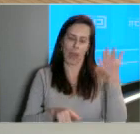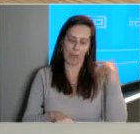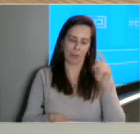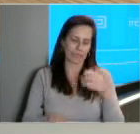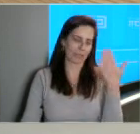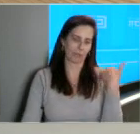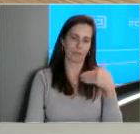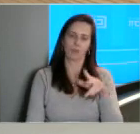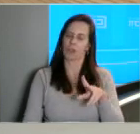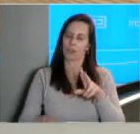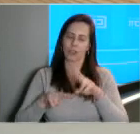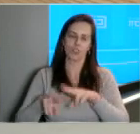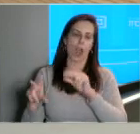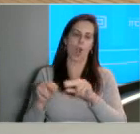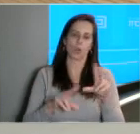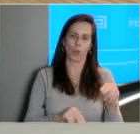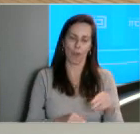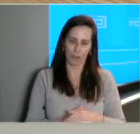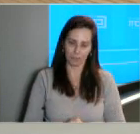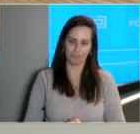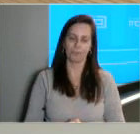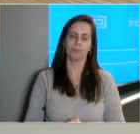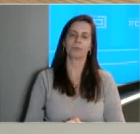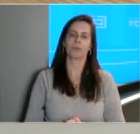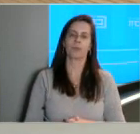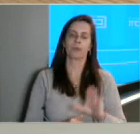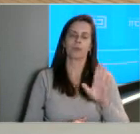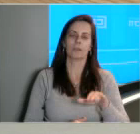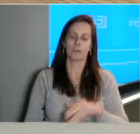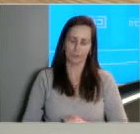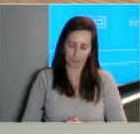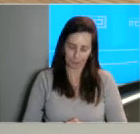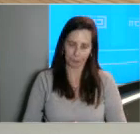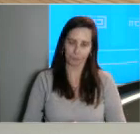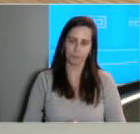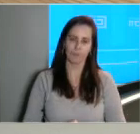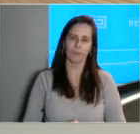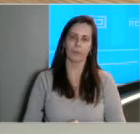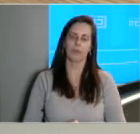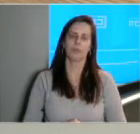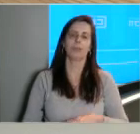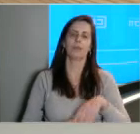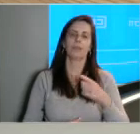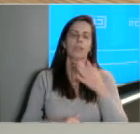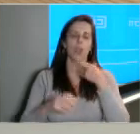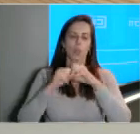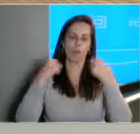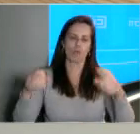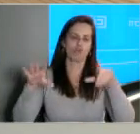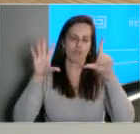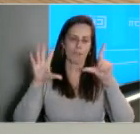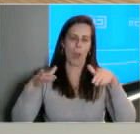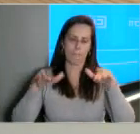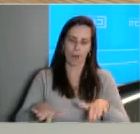בכנסת ה-22, ככה נשארו בכנסת ה-23, 9 מנדטים לרשימת ש"ס. ואחריה, יהדות התורה עם